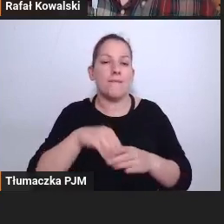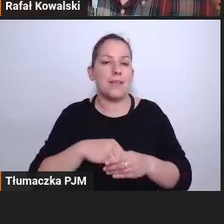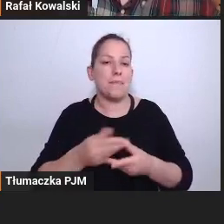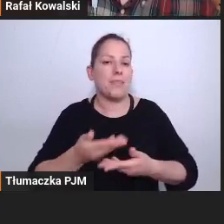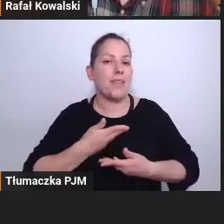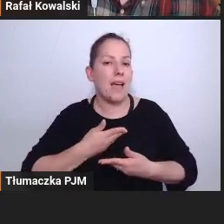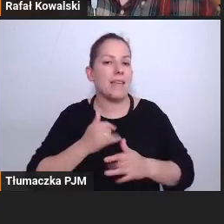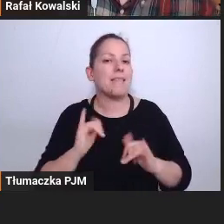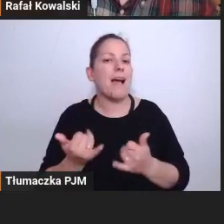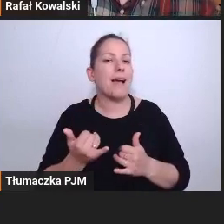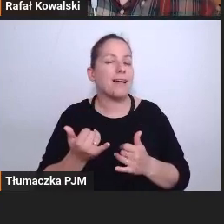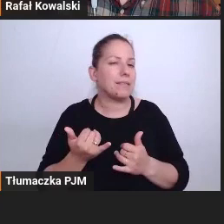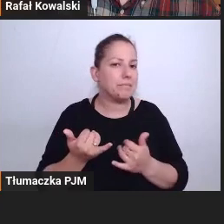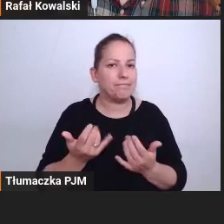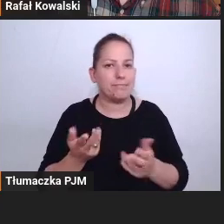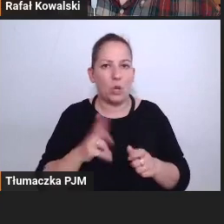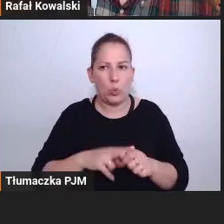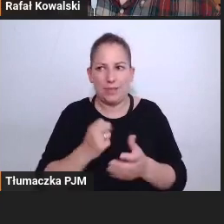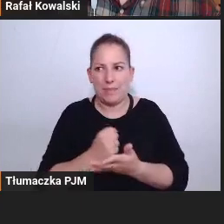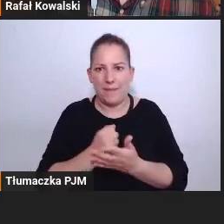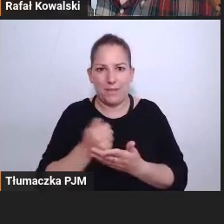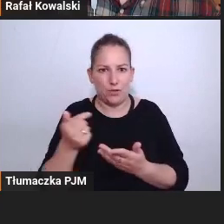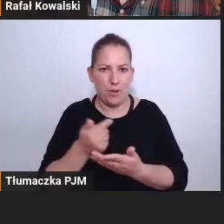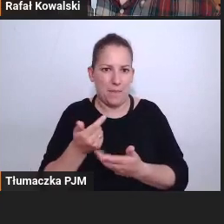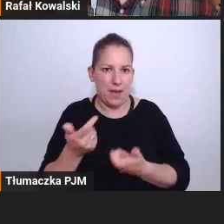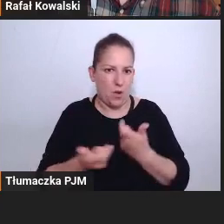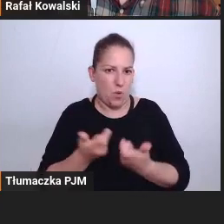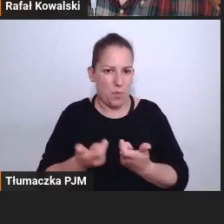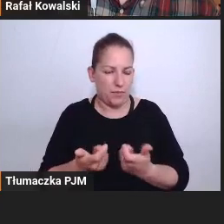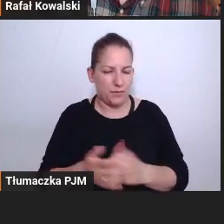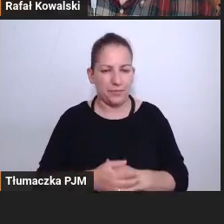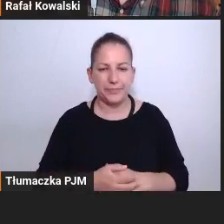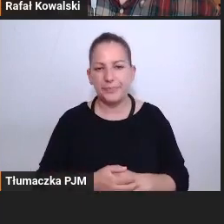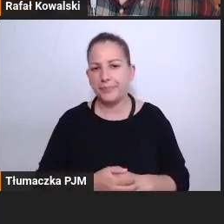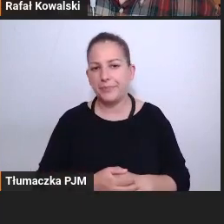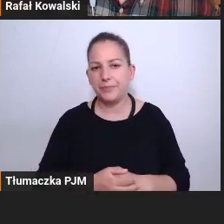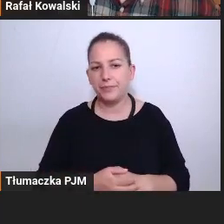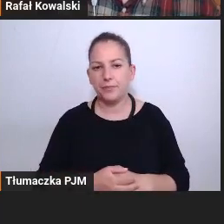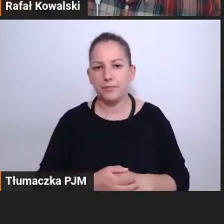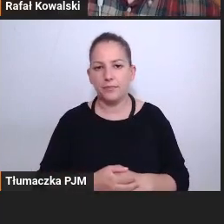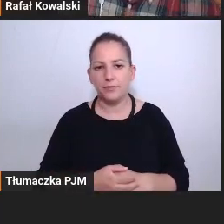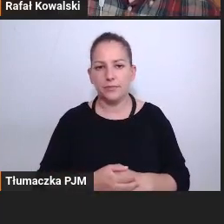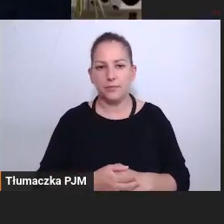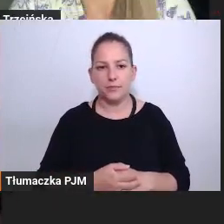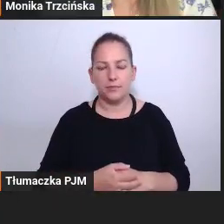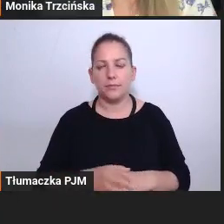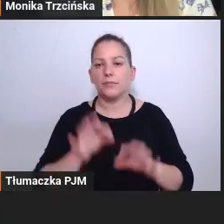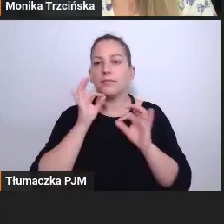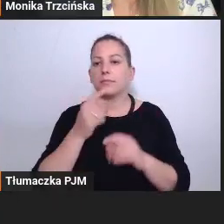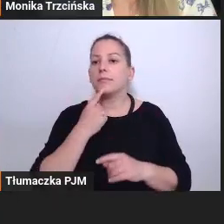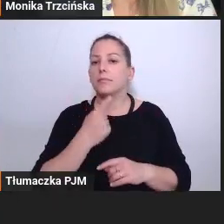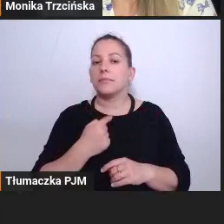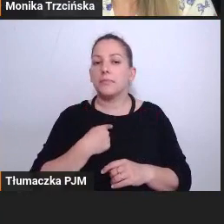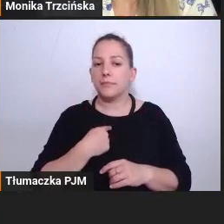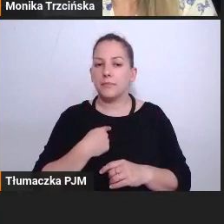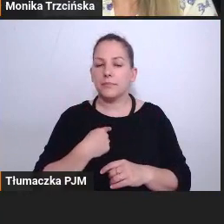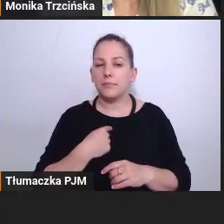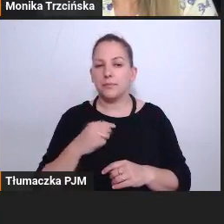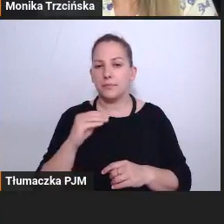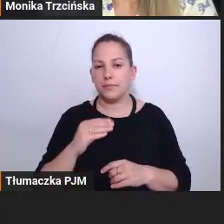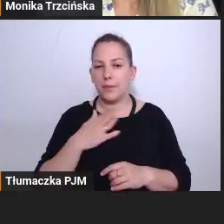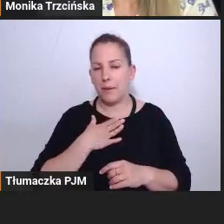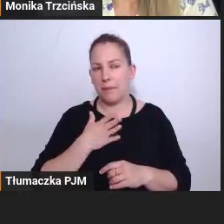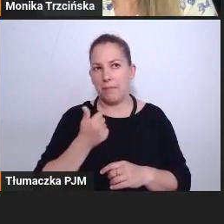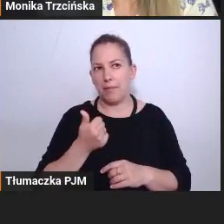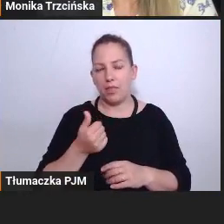jak pewne rzeczy należy regulować. Dobrze, a powiedz mi, ja mam jeszcze takie jedno